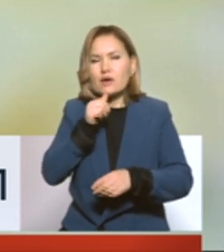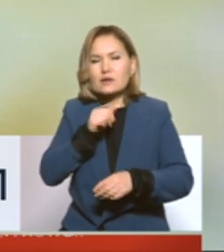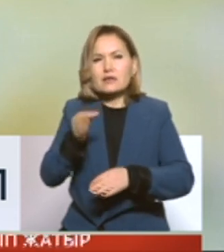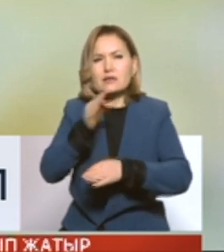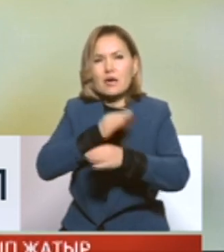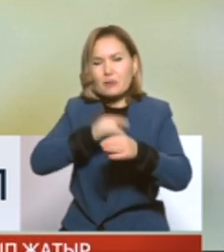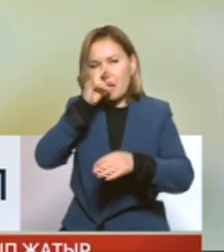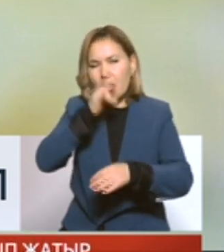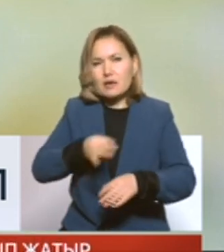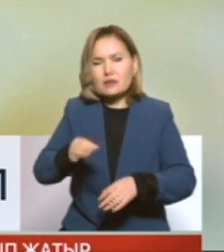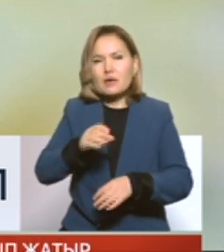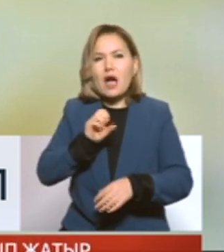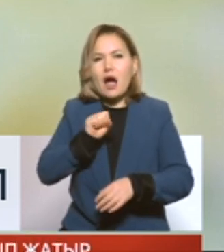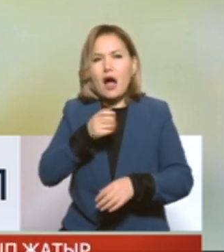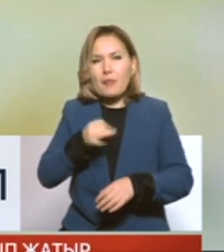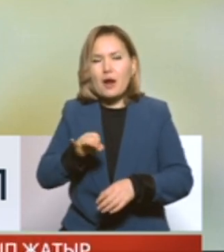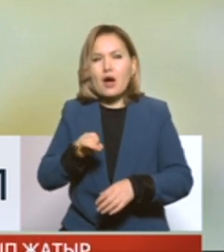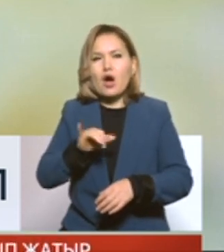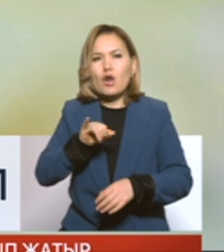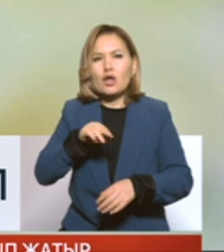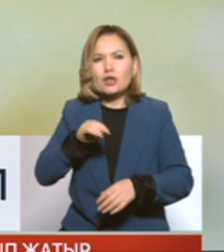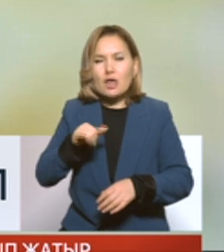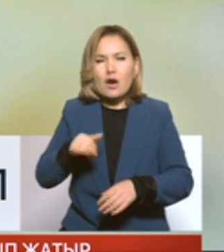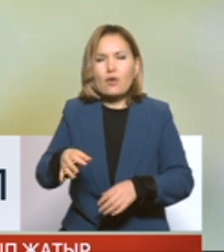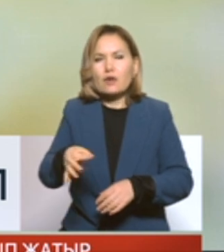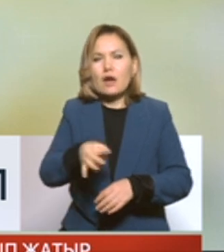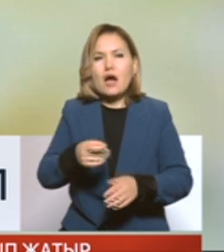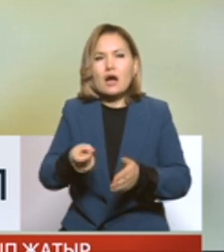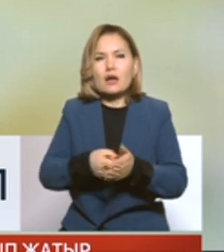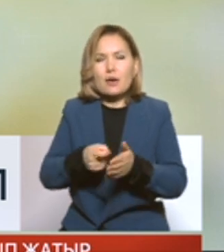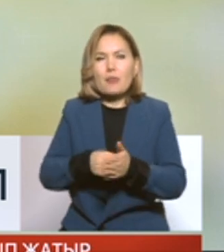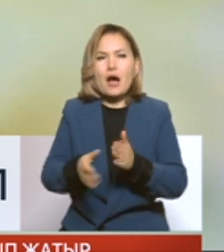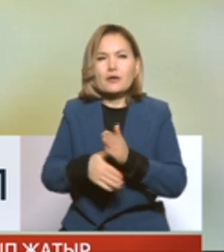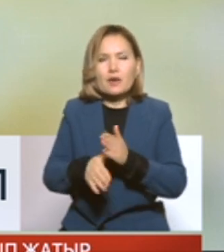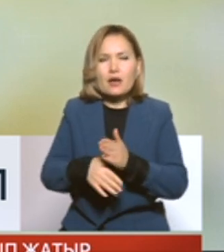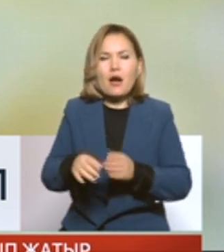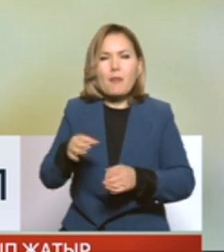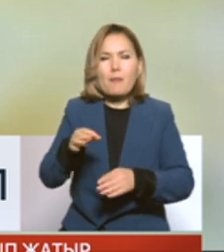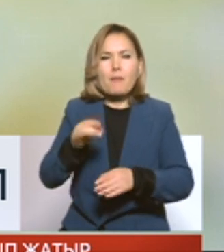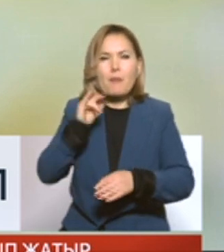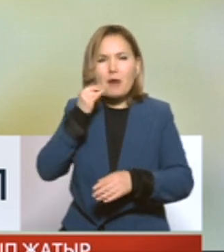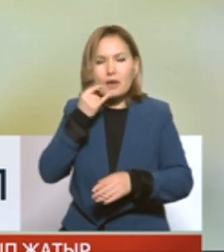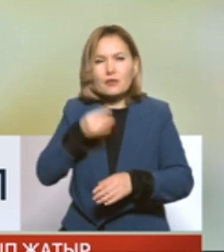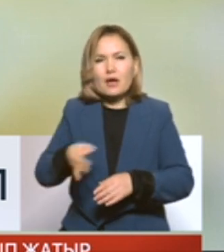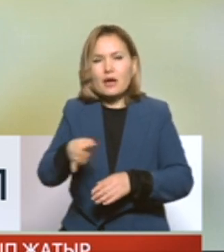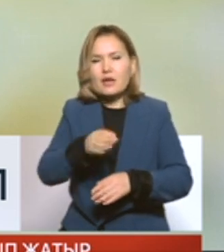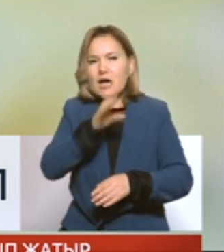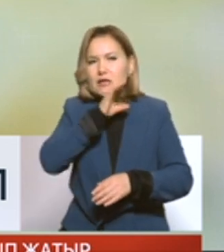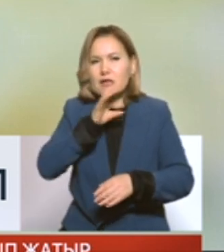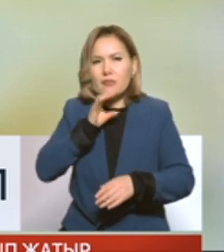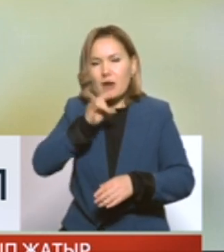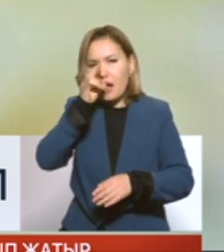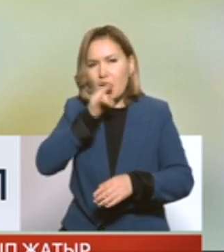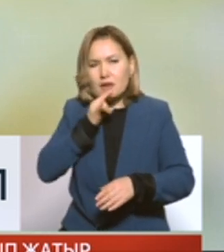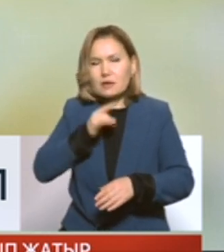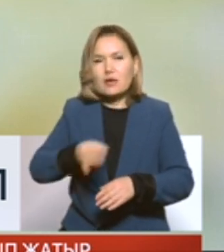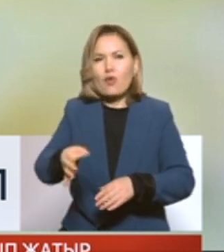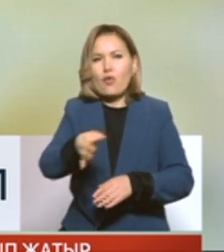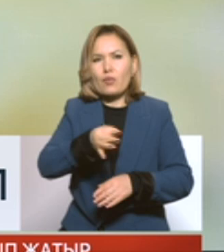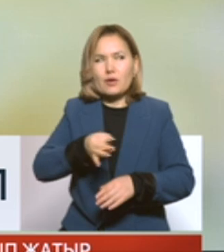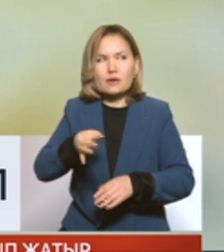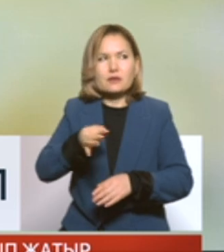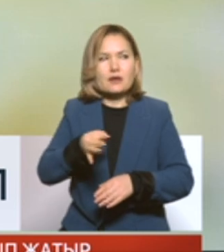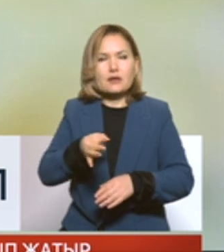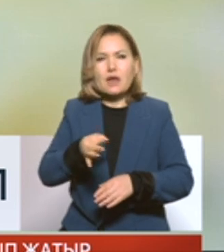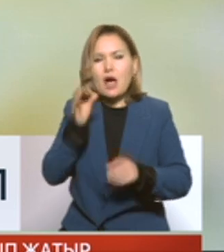Западно-Казахстанская, Абайская, Улутауская, Акмолинская, Карагандинская, Атырауская, Павлодарская и Северо-Казахстанская области.